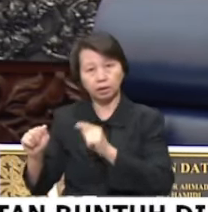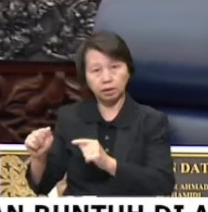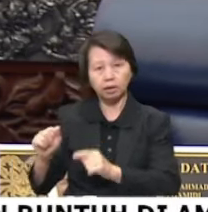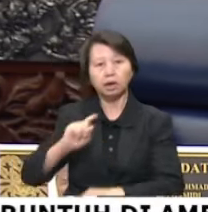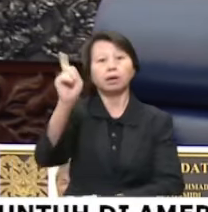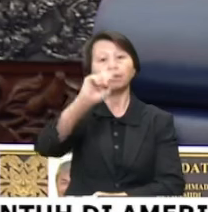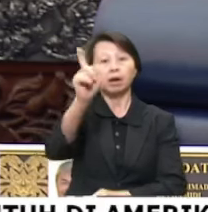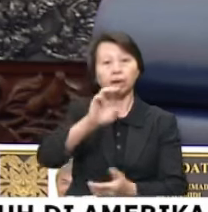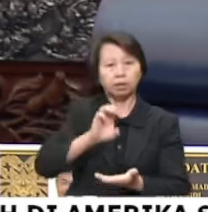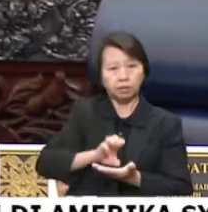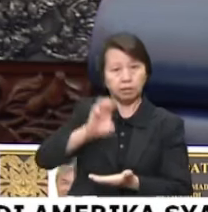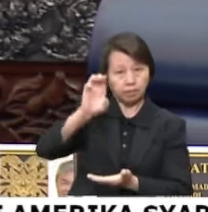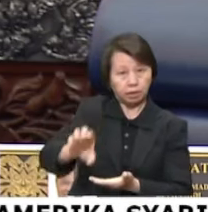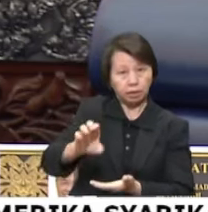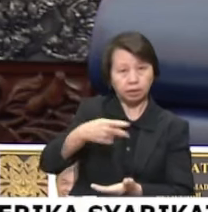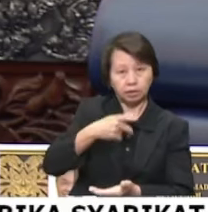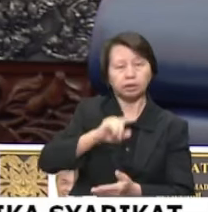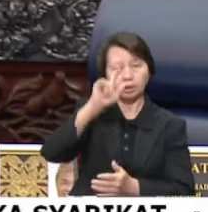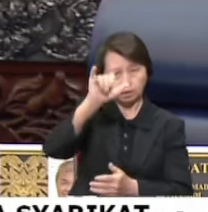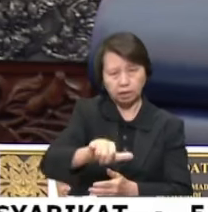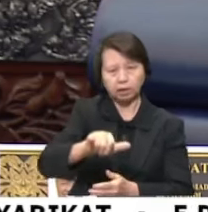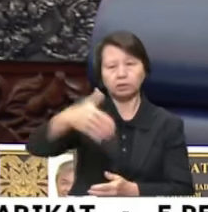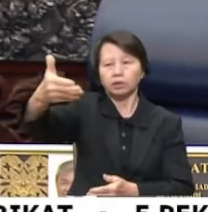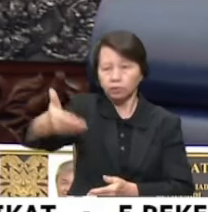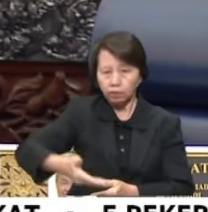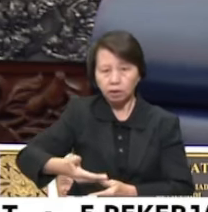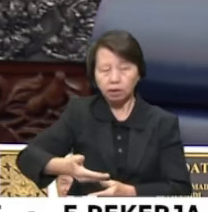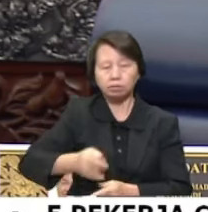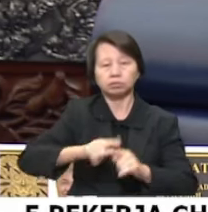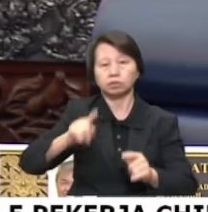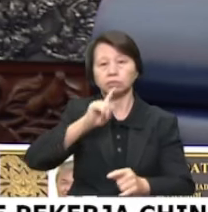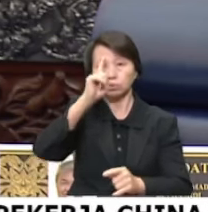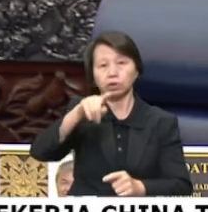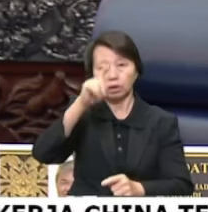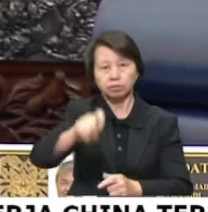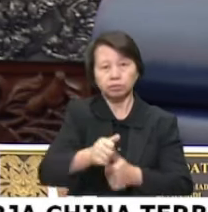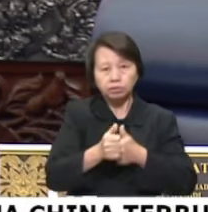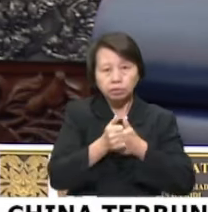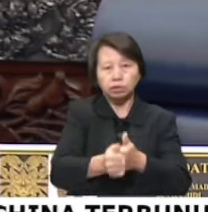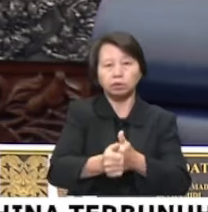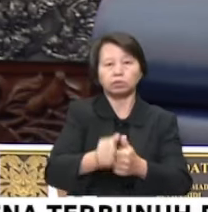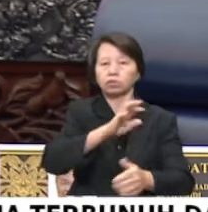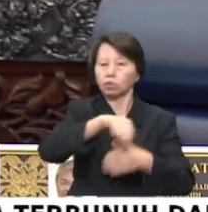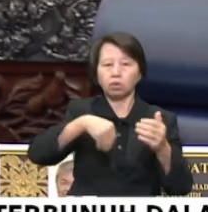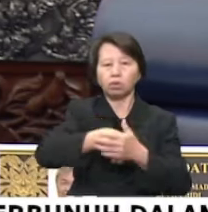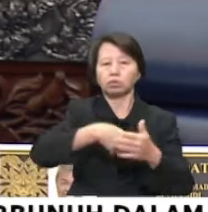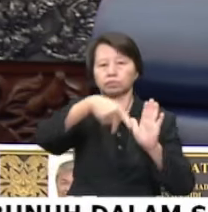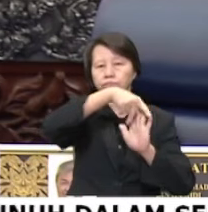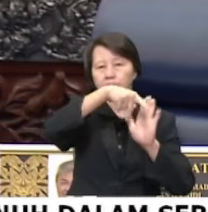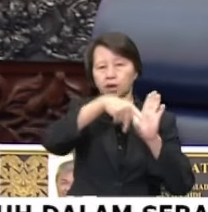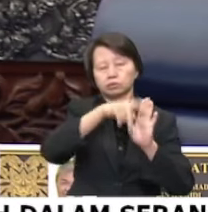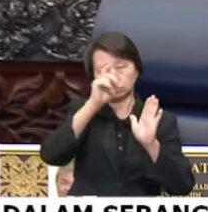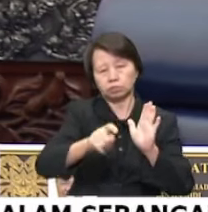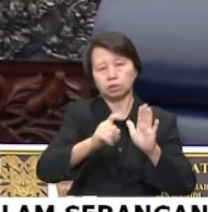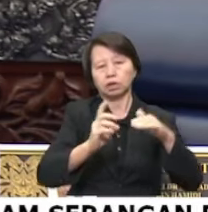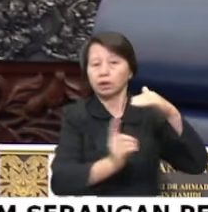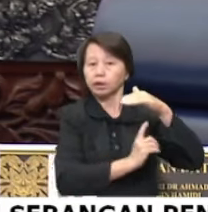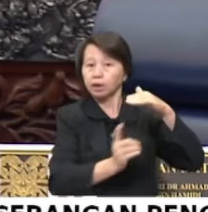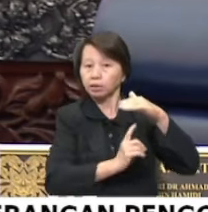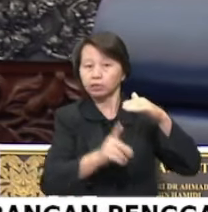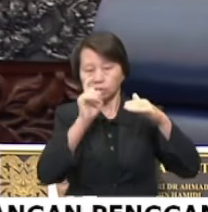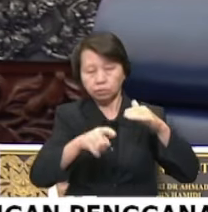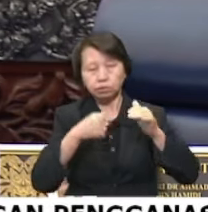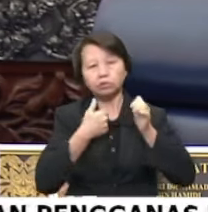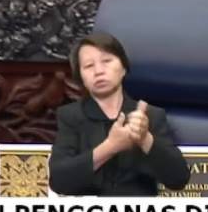kita memang kita welcome, tapi sudah pasti kena mematuhi segala peraturan dasar dari